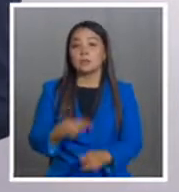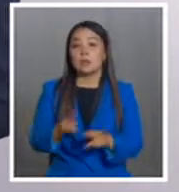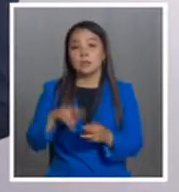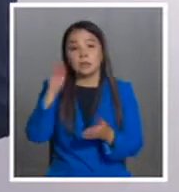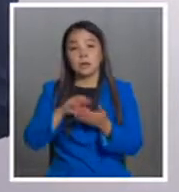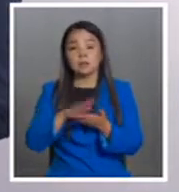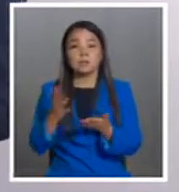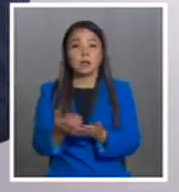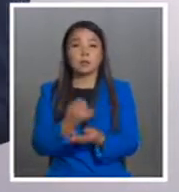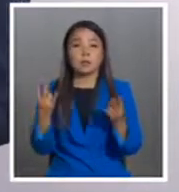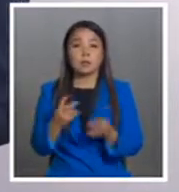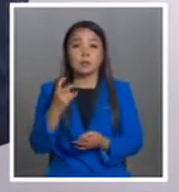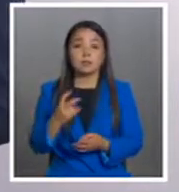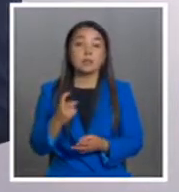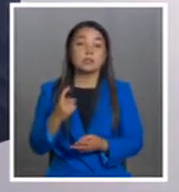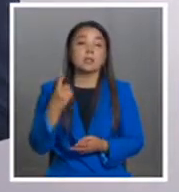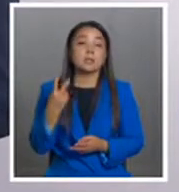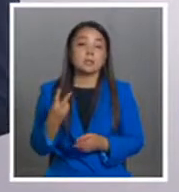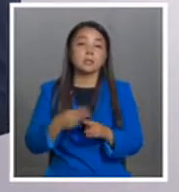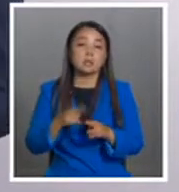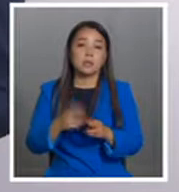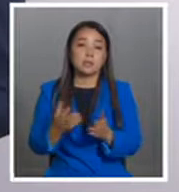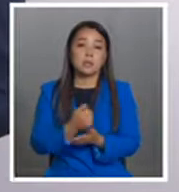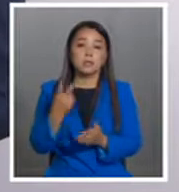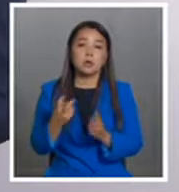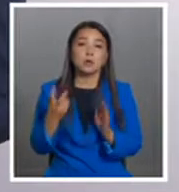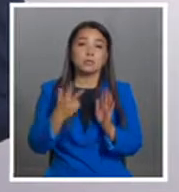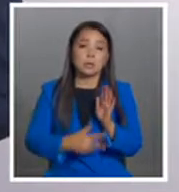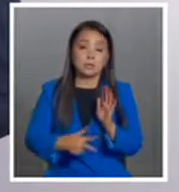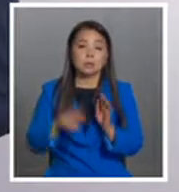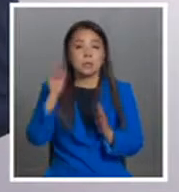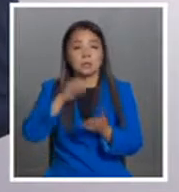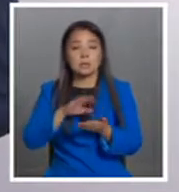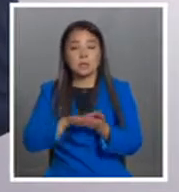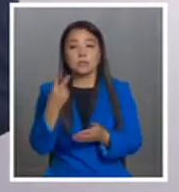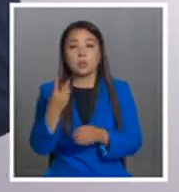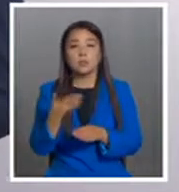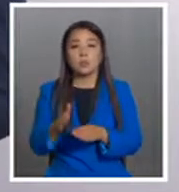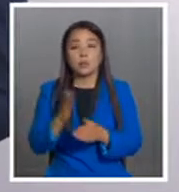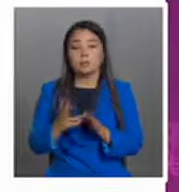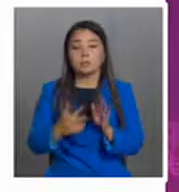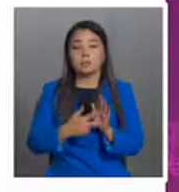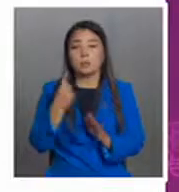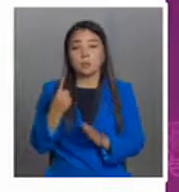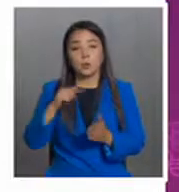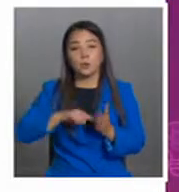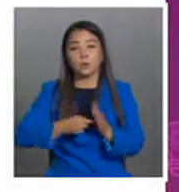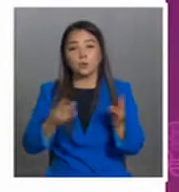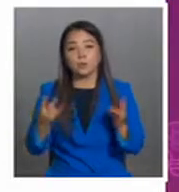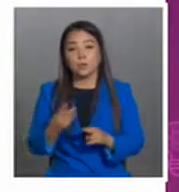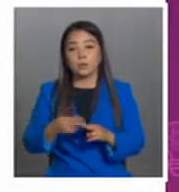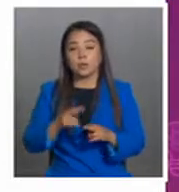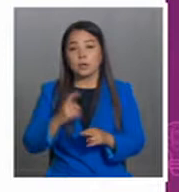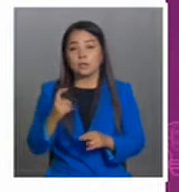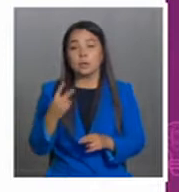үшін x2-ні біз осы шыққан 280 санын екінші бөлік 8-ден 1-ге көбейтеміз. Сонда x2-нің